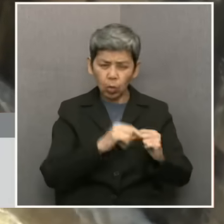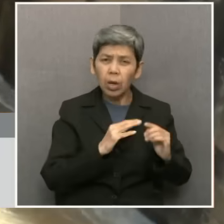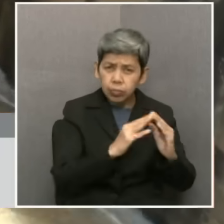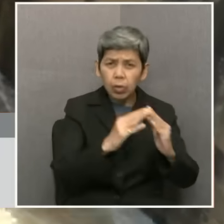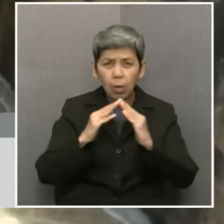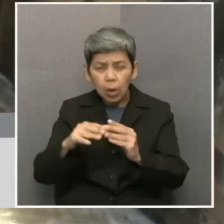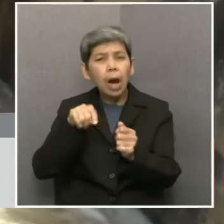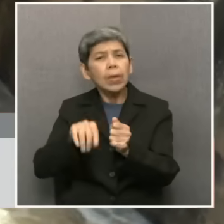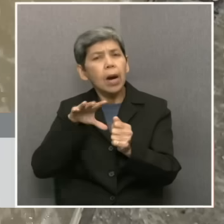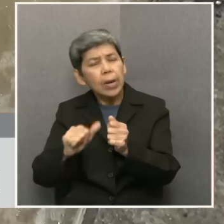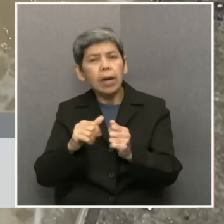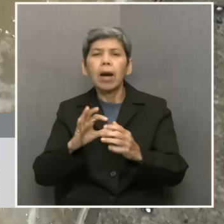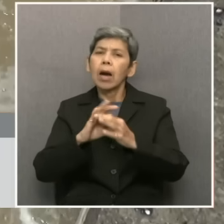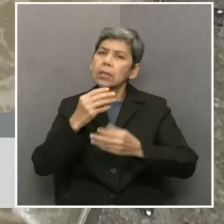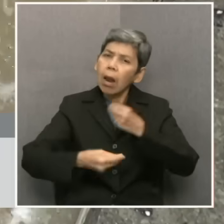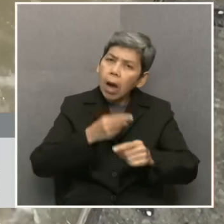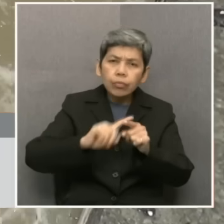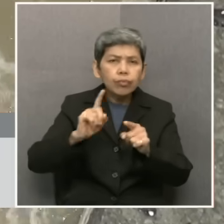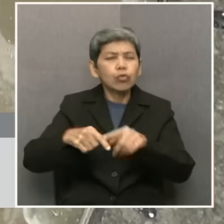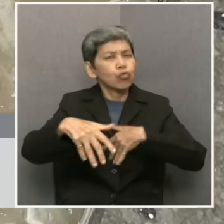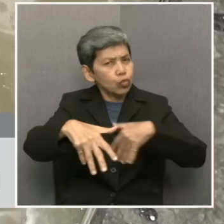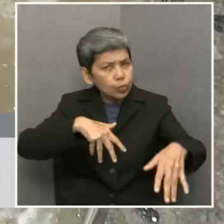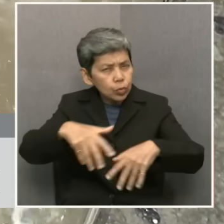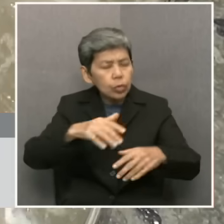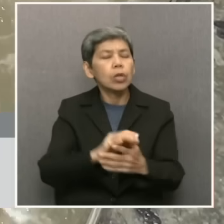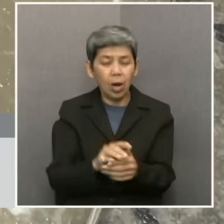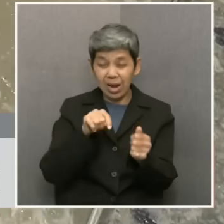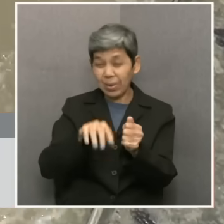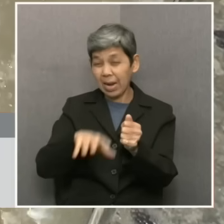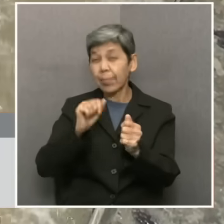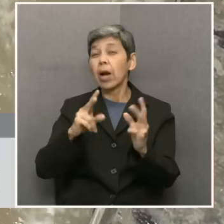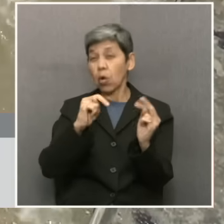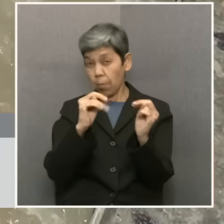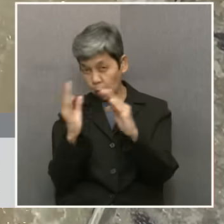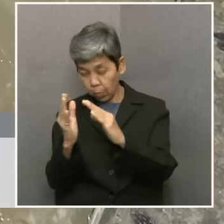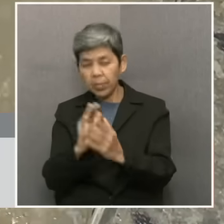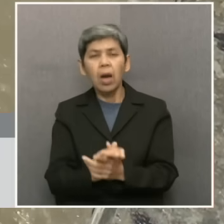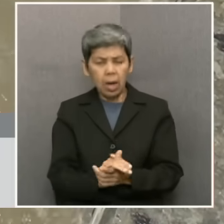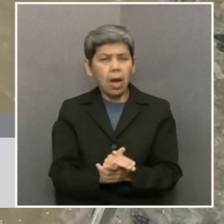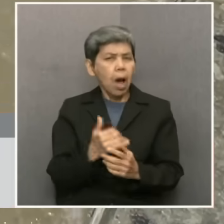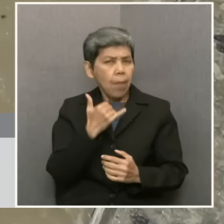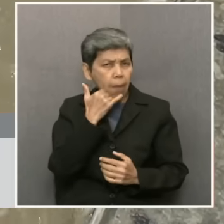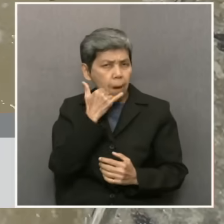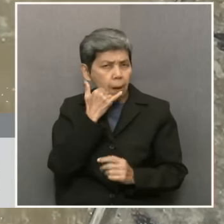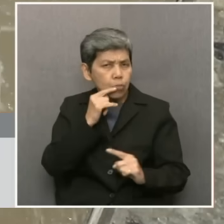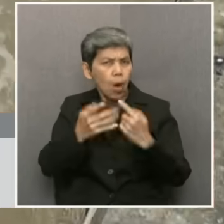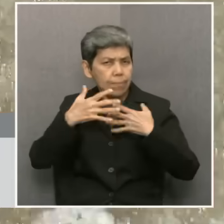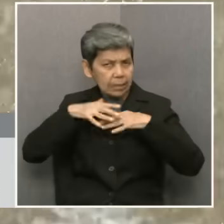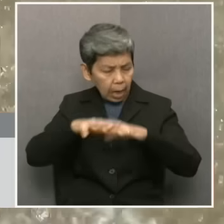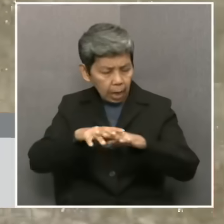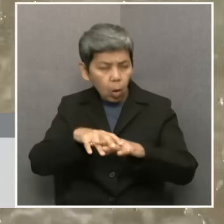ที่ตัวเมืองพื้นที่เศรษฐกิจหรือว่าชุมชนของเทศบาลเมืองนครพนมนะคะแล้วก็ยังประสานงานกับทาง